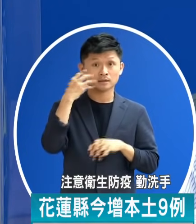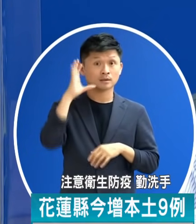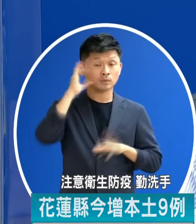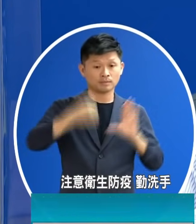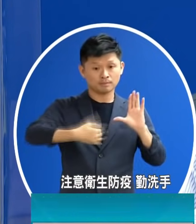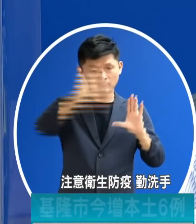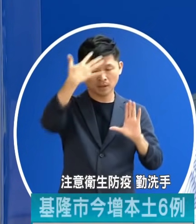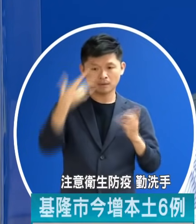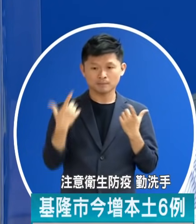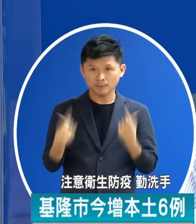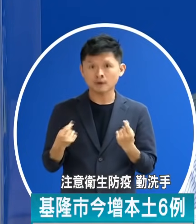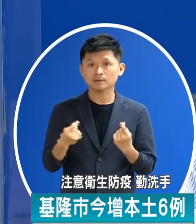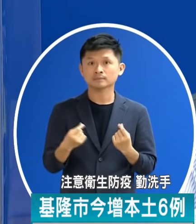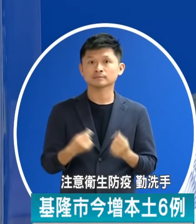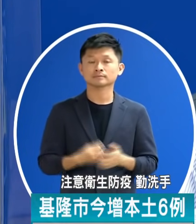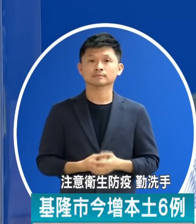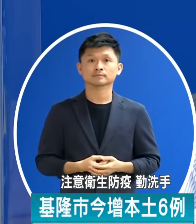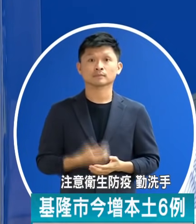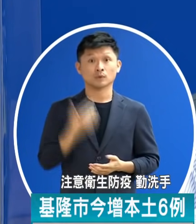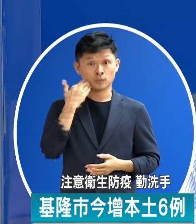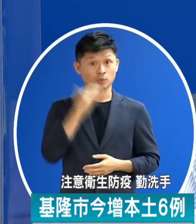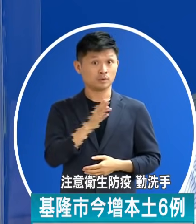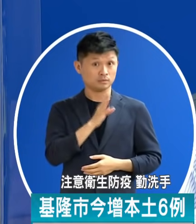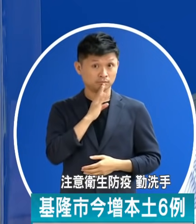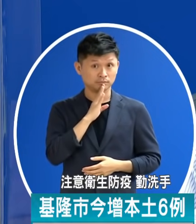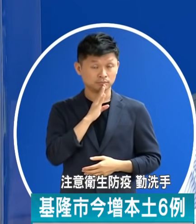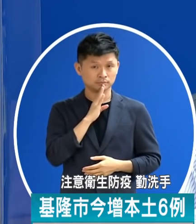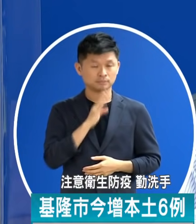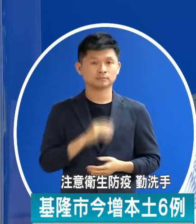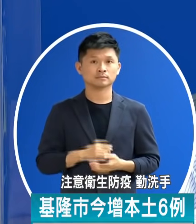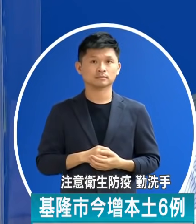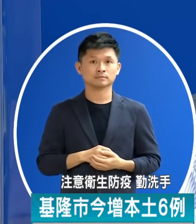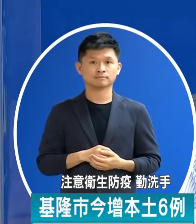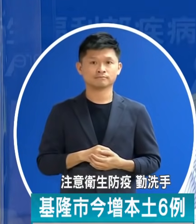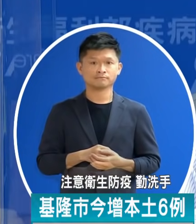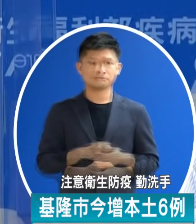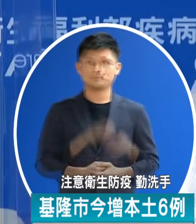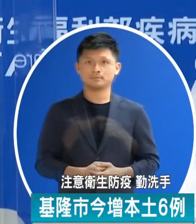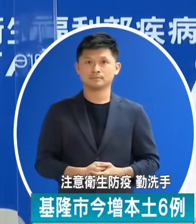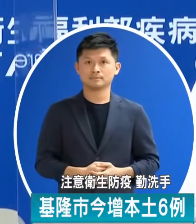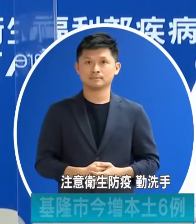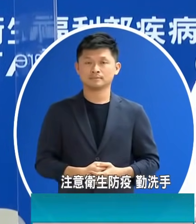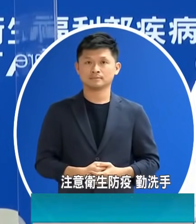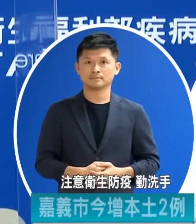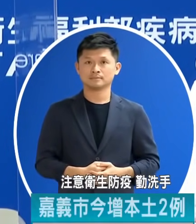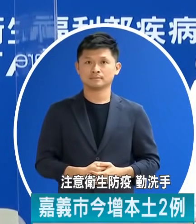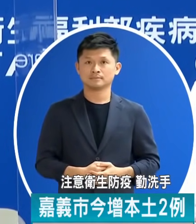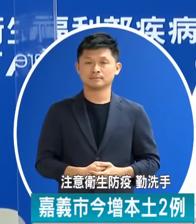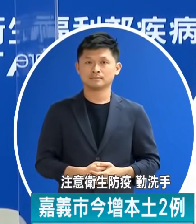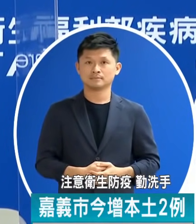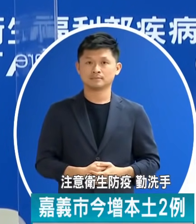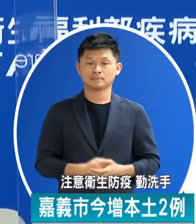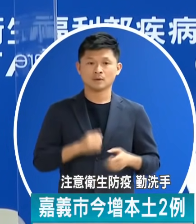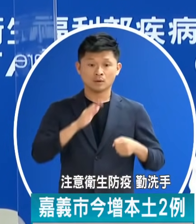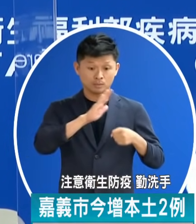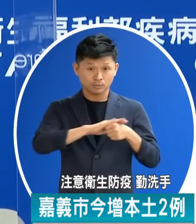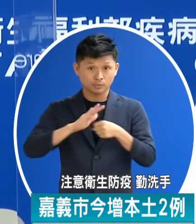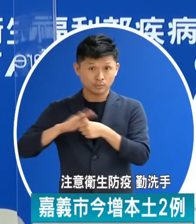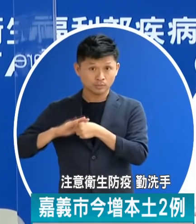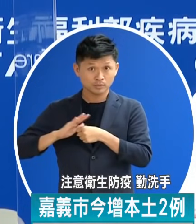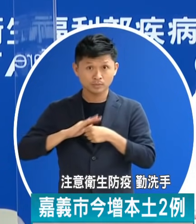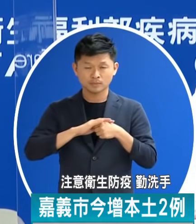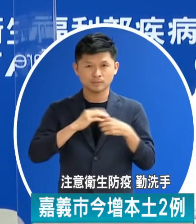媒体报道是一致啊。那如果是的话，应该是这一波这个是最年轻的。 那整个在校正回归的案